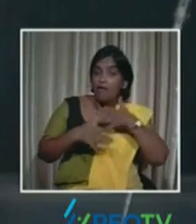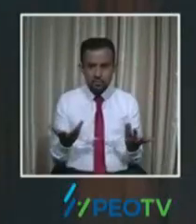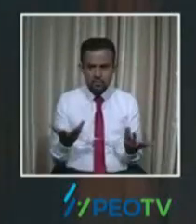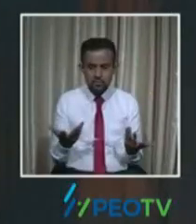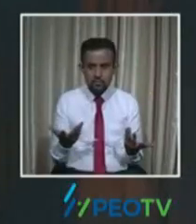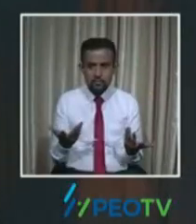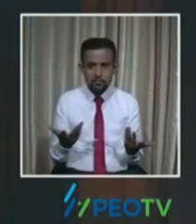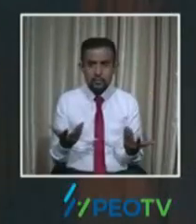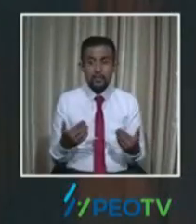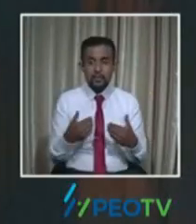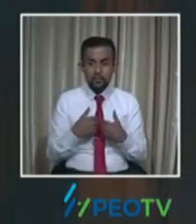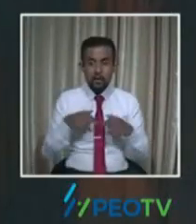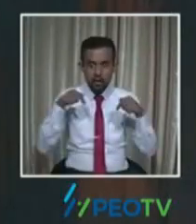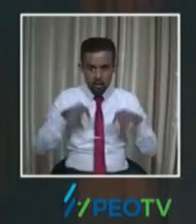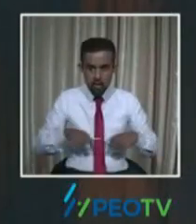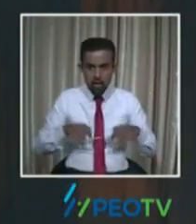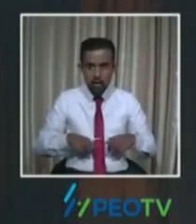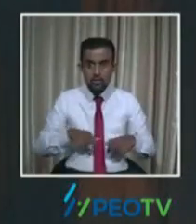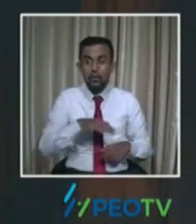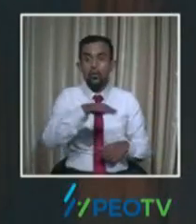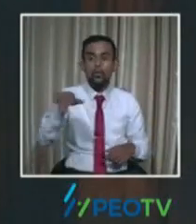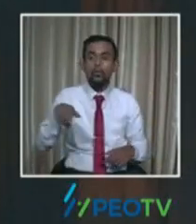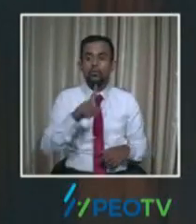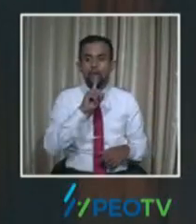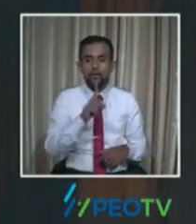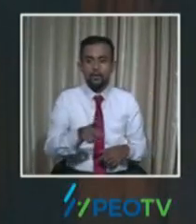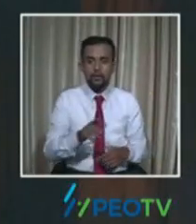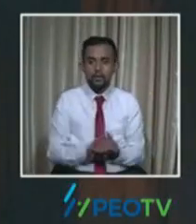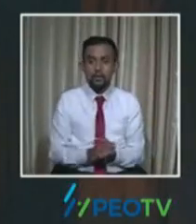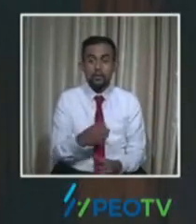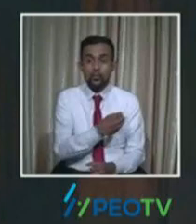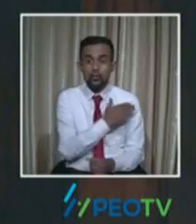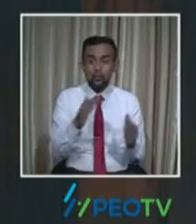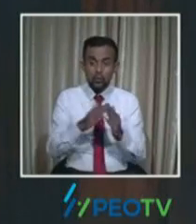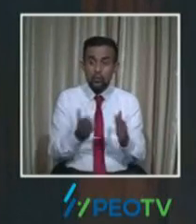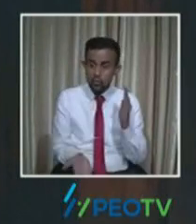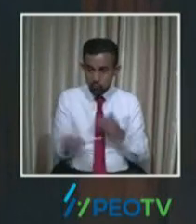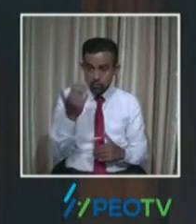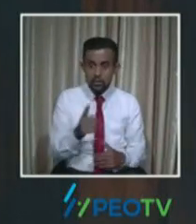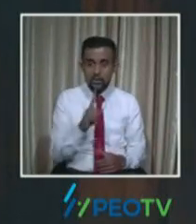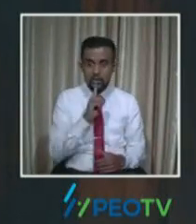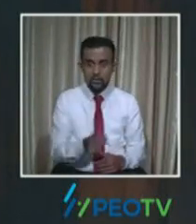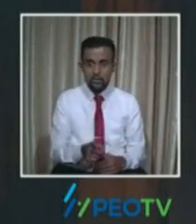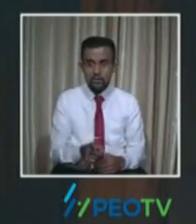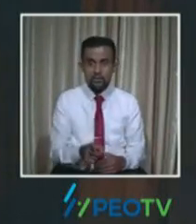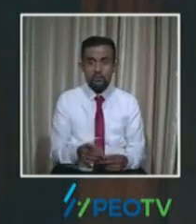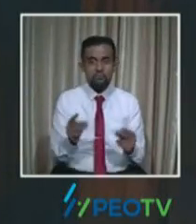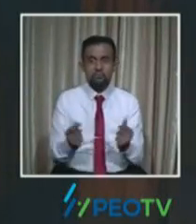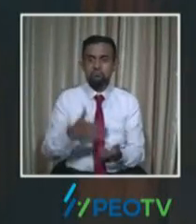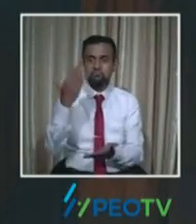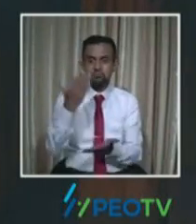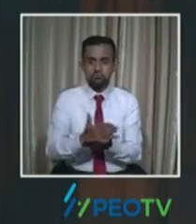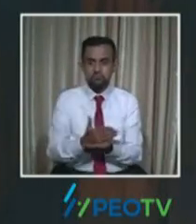ගන්න මම අද දින මේ සභාවේදී කියනවා ගෝටා ගෝ හෝම් කියන එක වහාම නතර